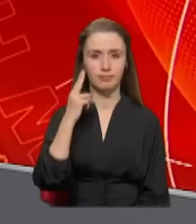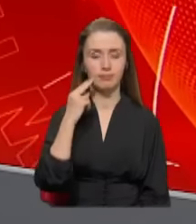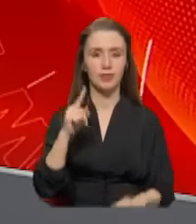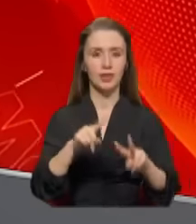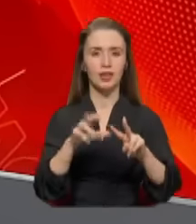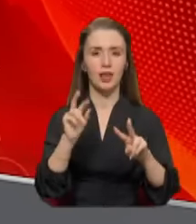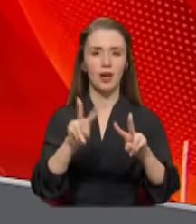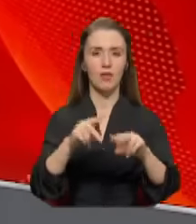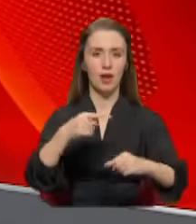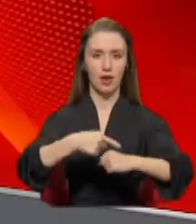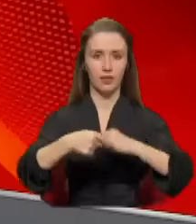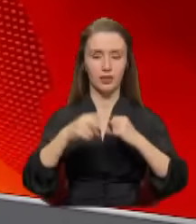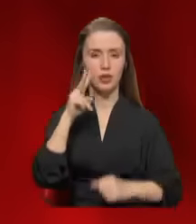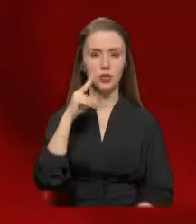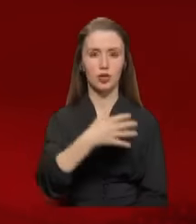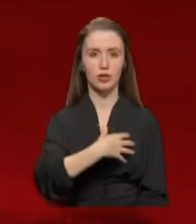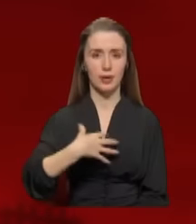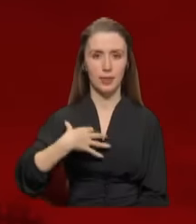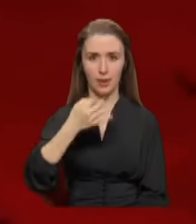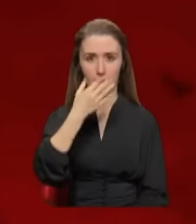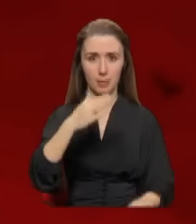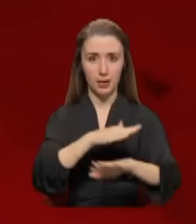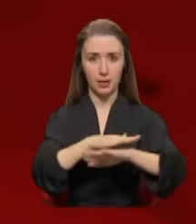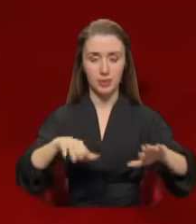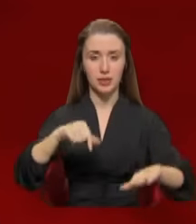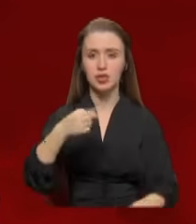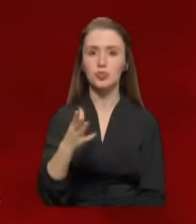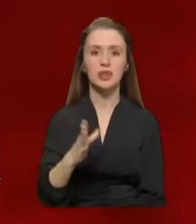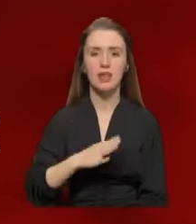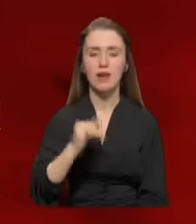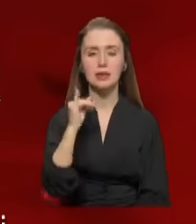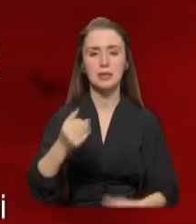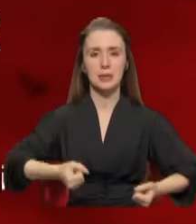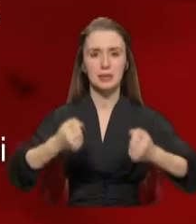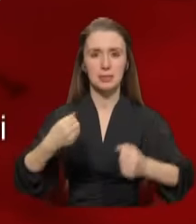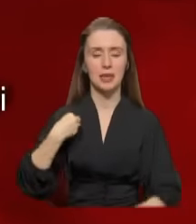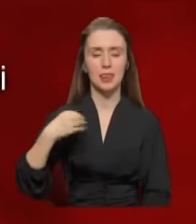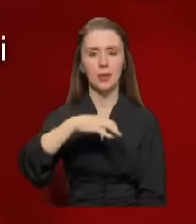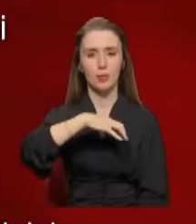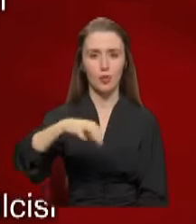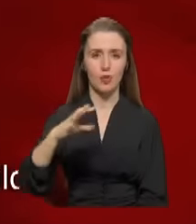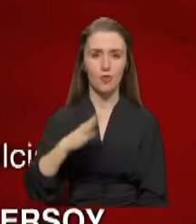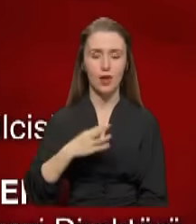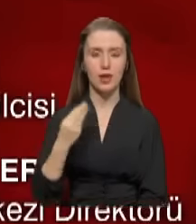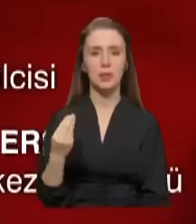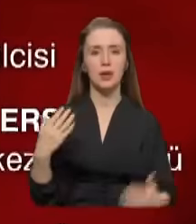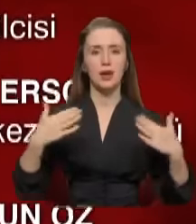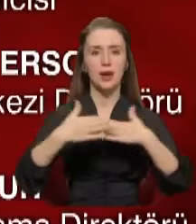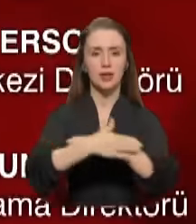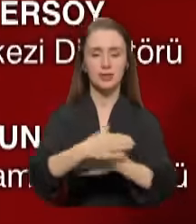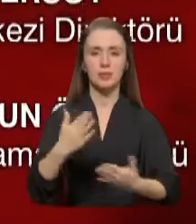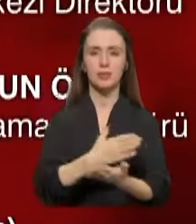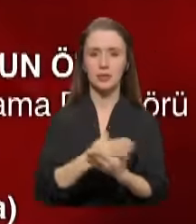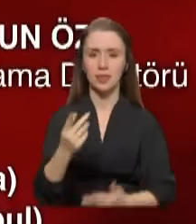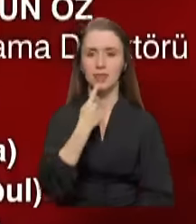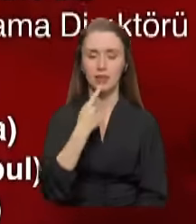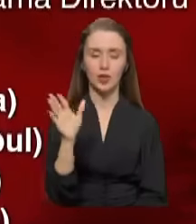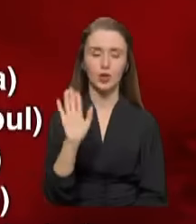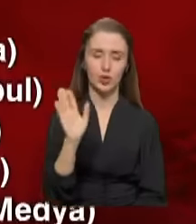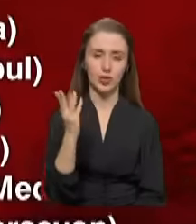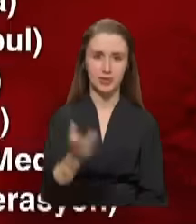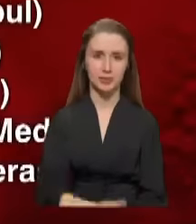Efendim, Now hafta sonu ana haber bültenini burada noktalıyoruz. Now'da yayın Kirli Sepeti'nin yeni bölümüyle devam edecek. İyi bir akşam geçirmenizi